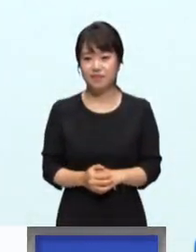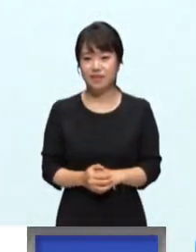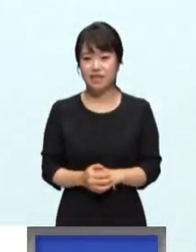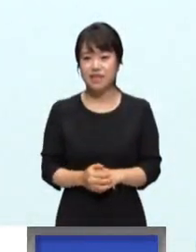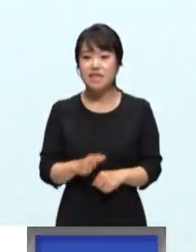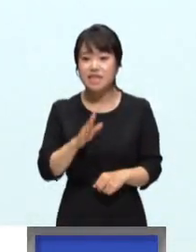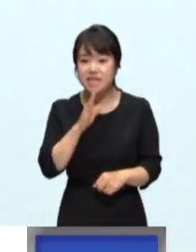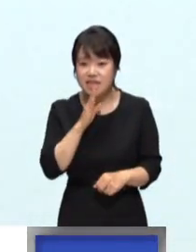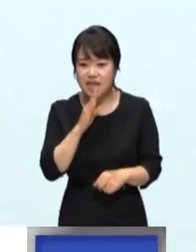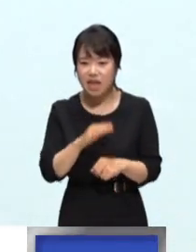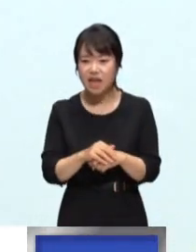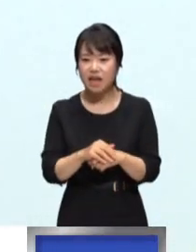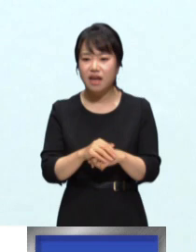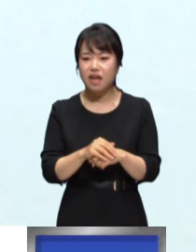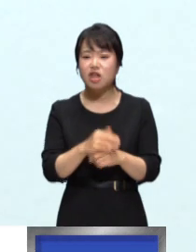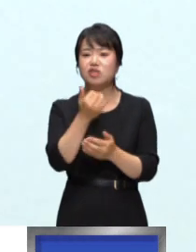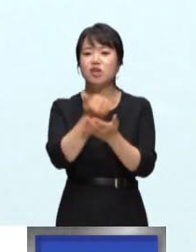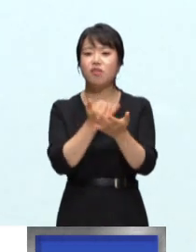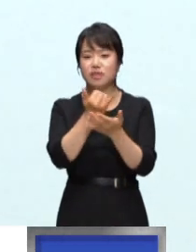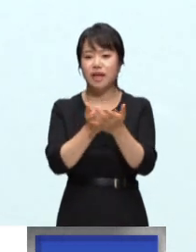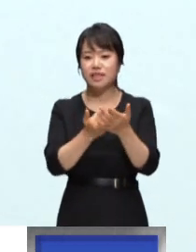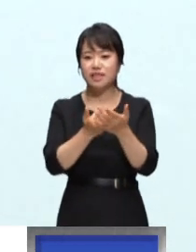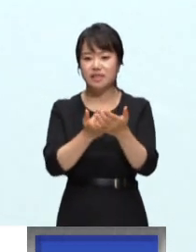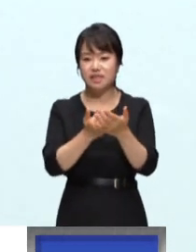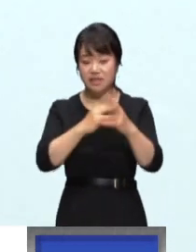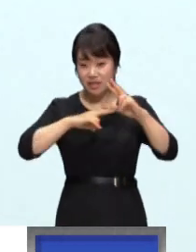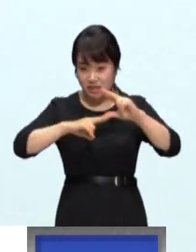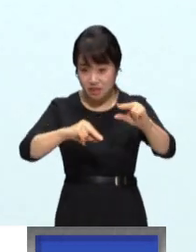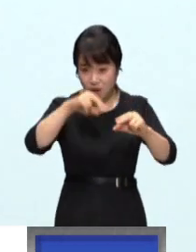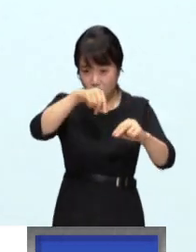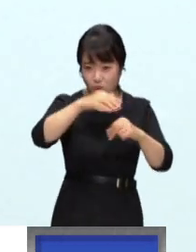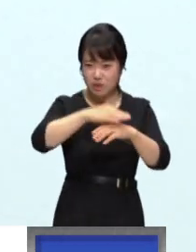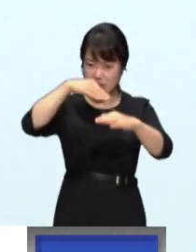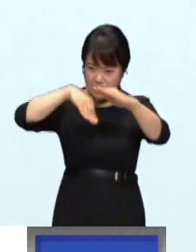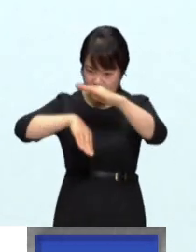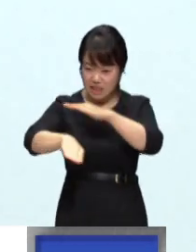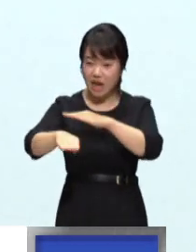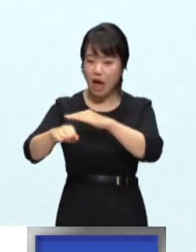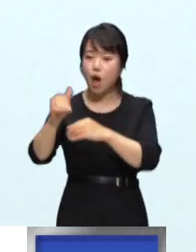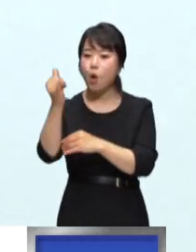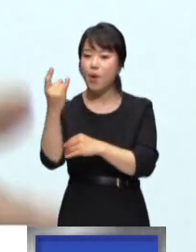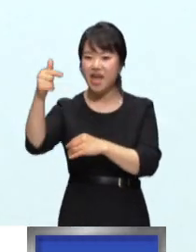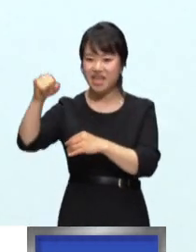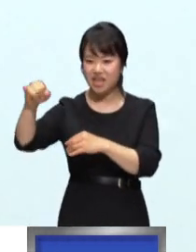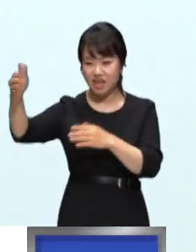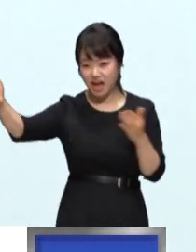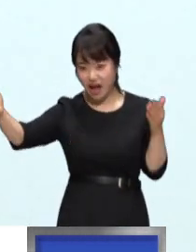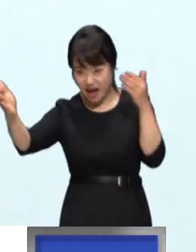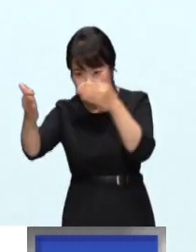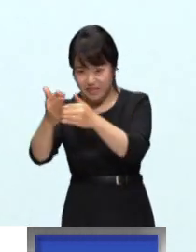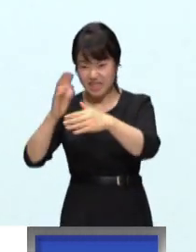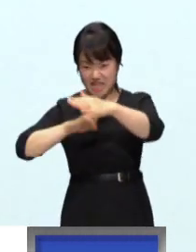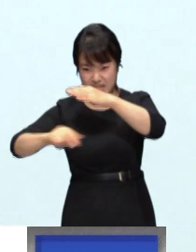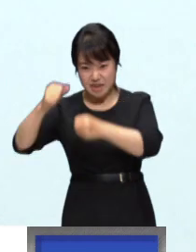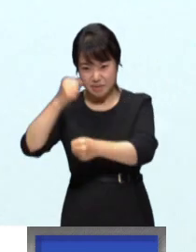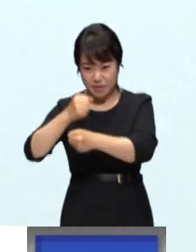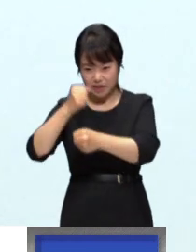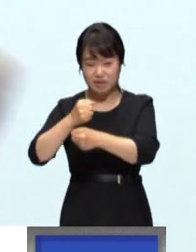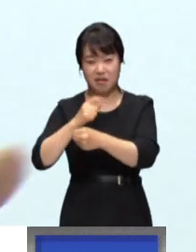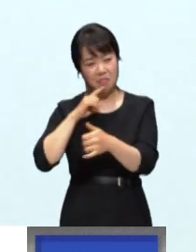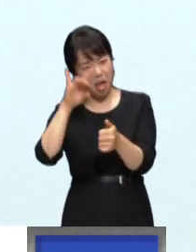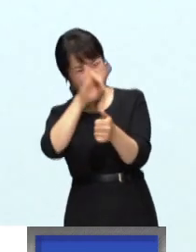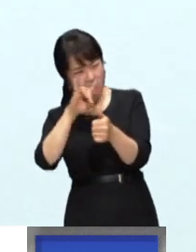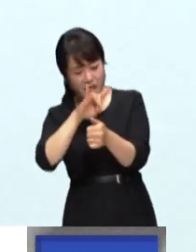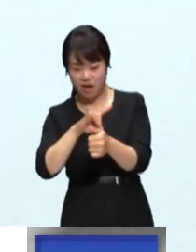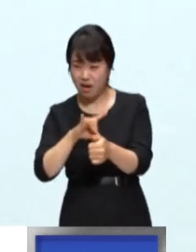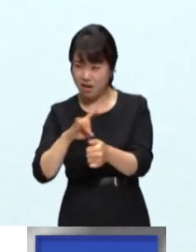복개 사업도 있지만은 청량리역에서 회기역까지 진화를 한다고 했어요. 그래서 너무 주민들 현혹시키지 말라. 과연